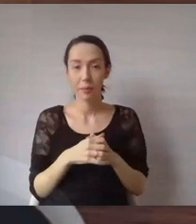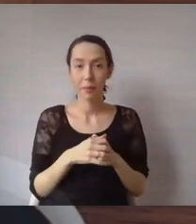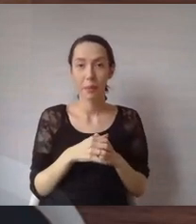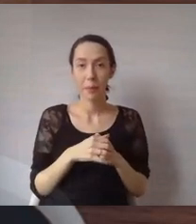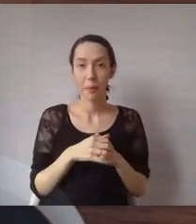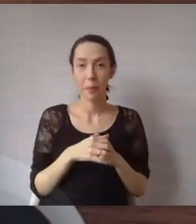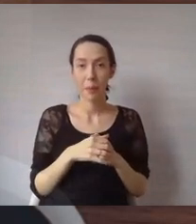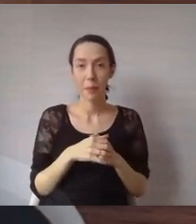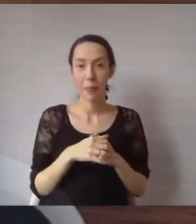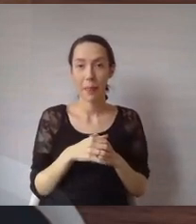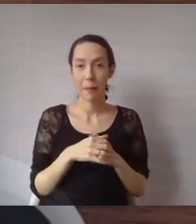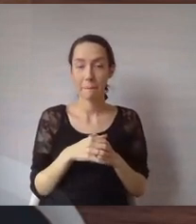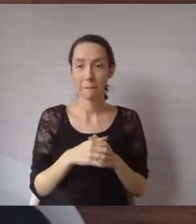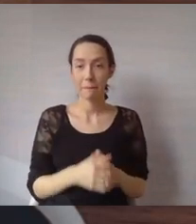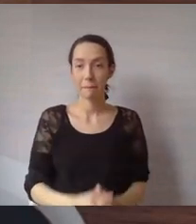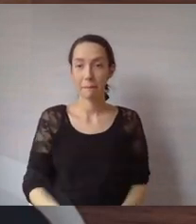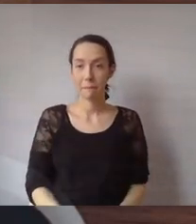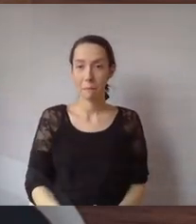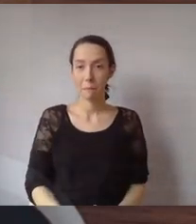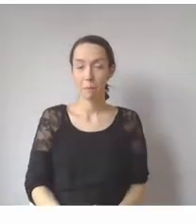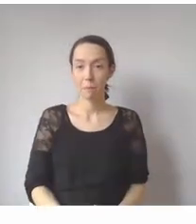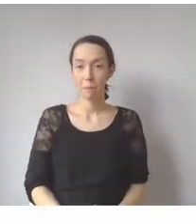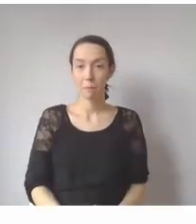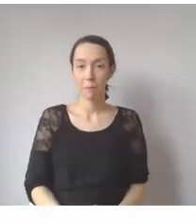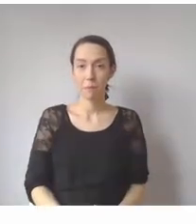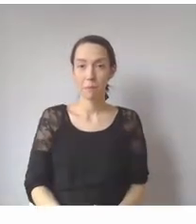ją też sobie poznali.